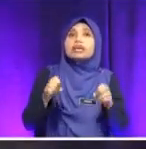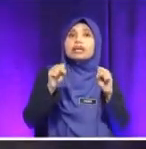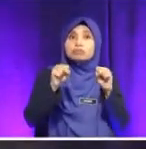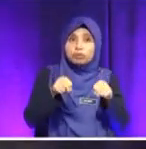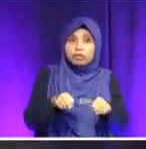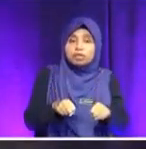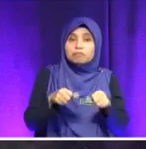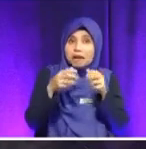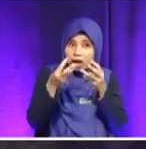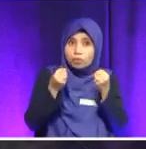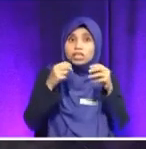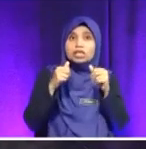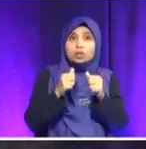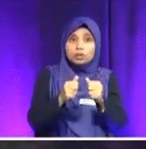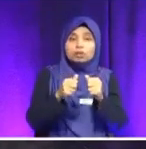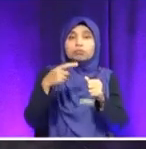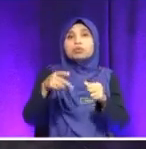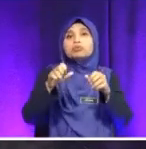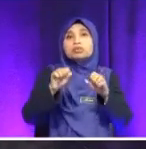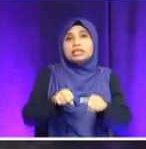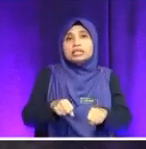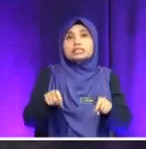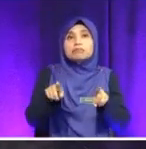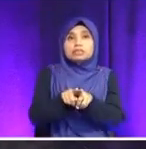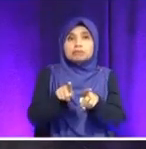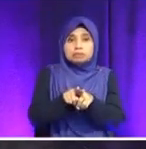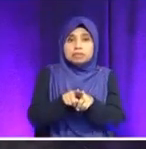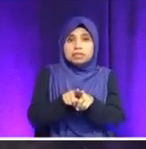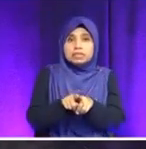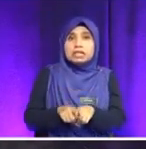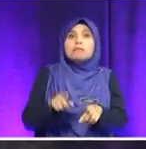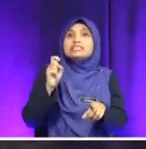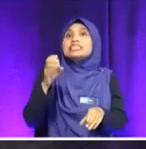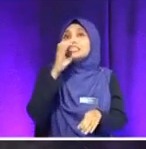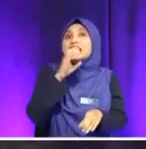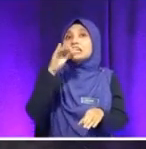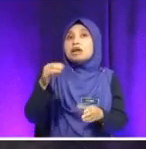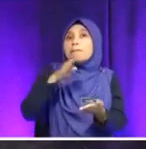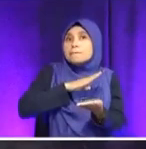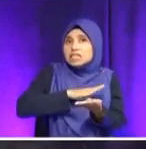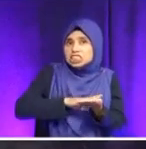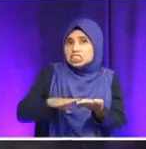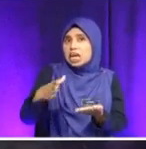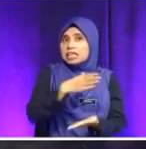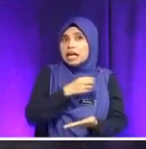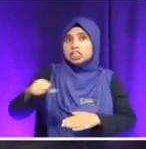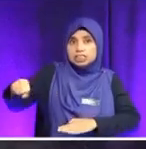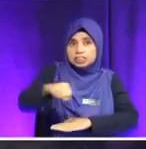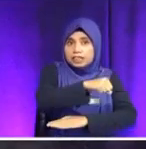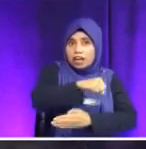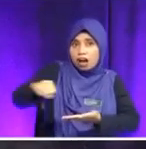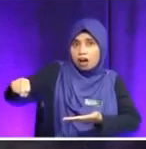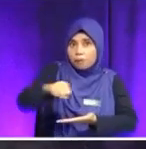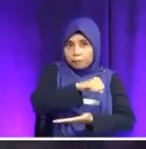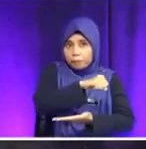Sediakan napkin yang bersih dan juga yang telah diseterika. Sepatutnya diseterikalah. Okey? Boleh kita mulakan,